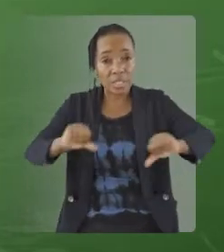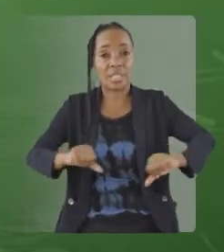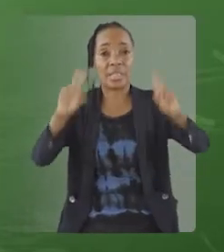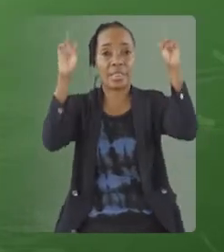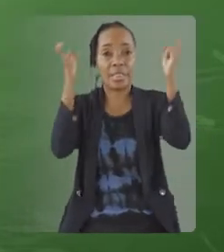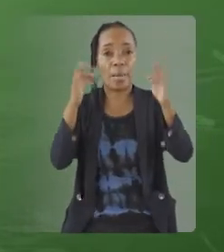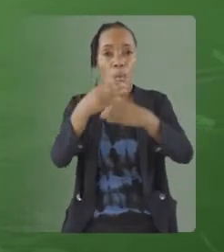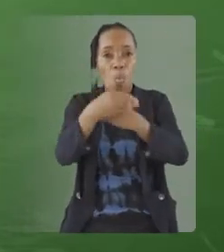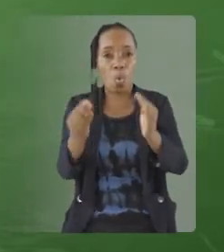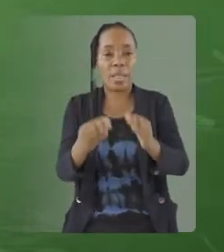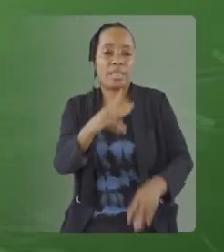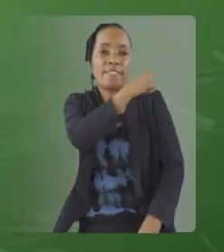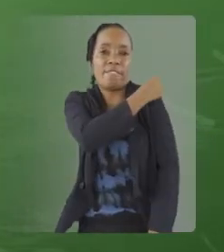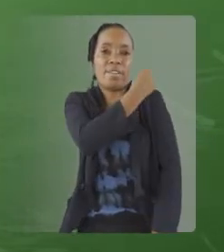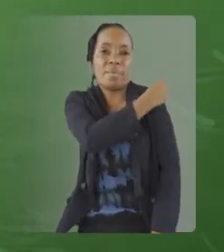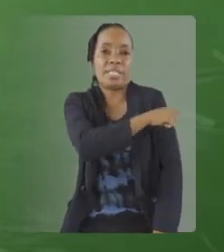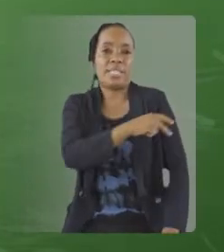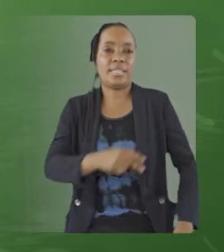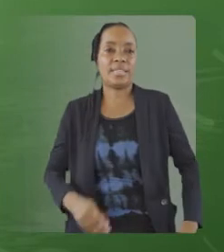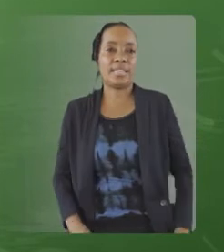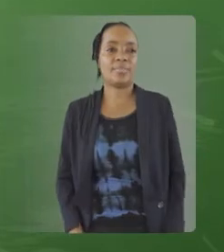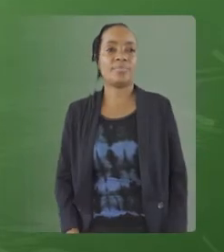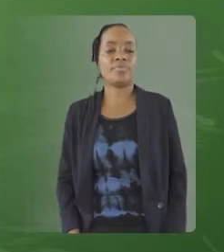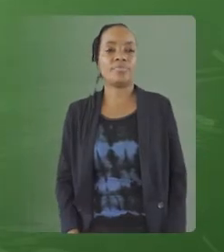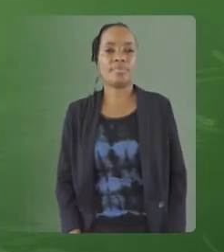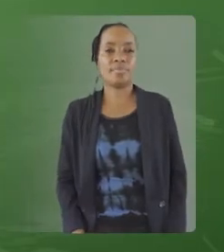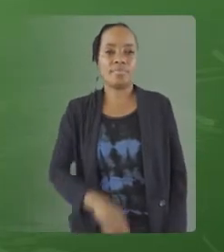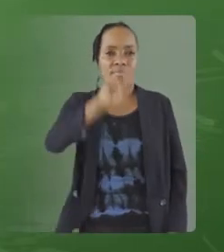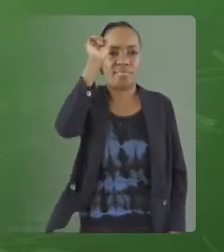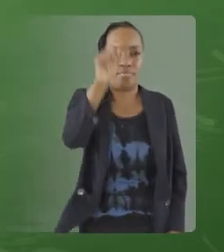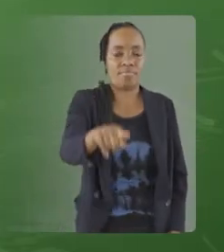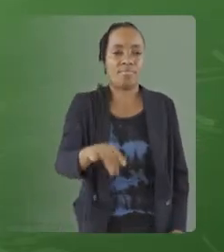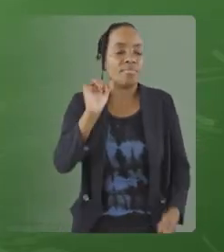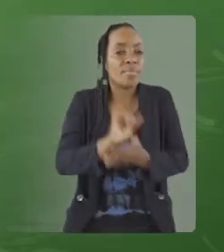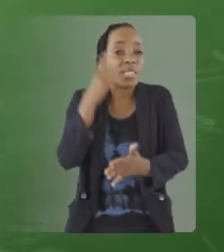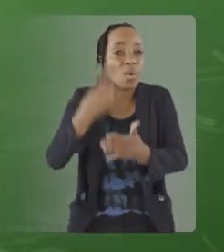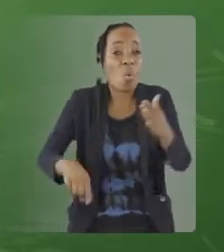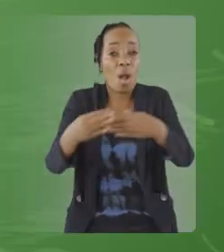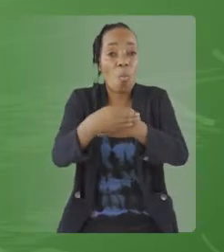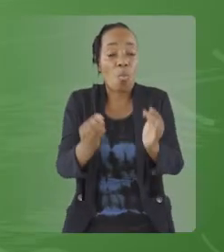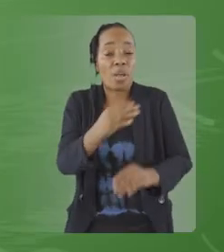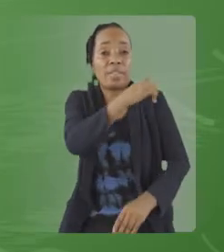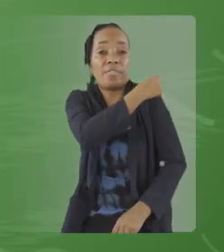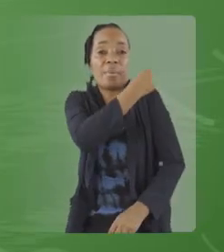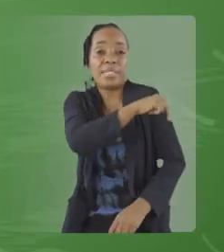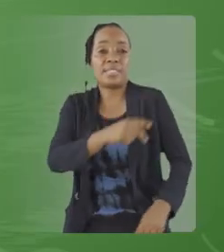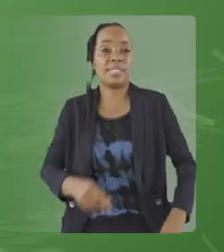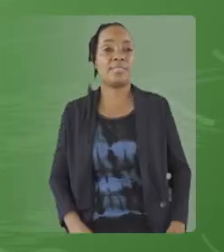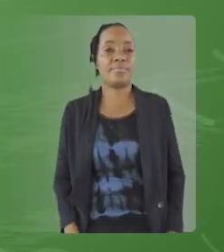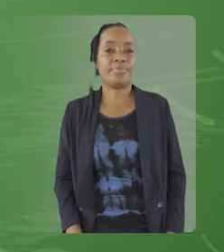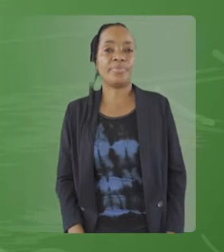boîte pharmaceutique. C'est quoi une boîte pharmaceutique? Une boîte